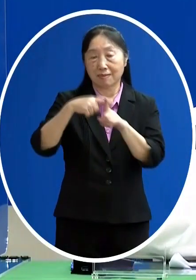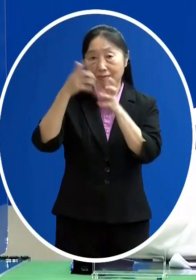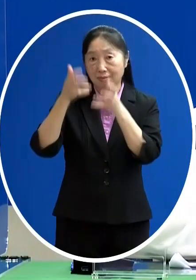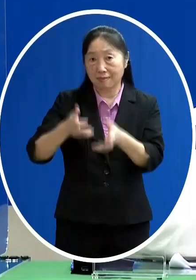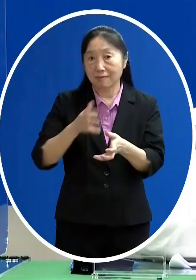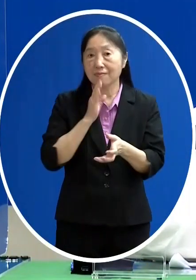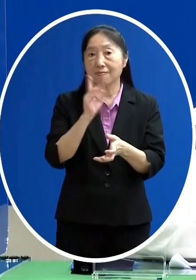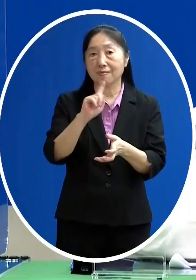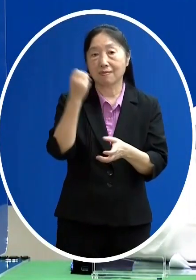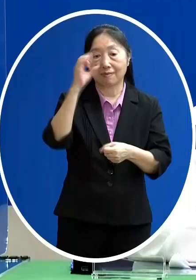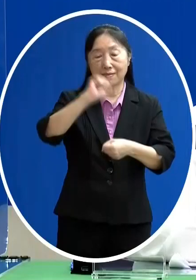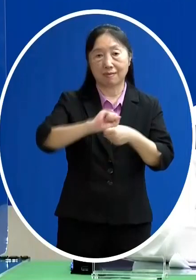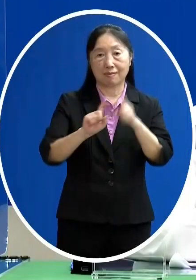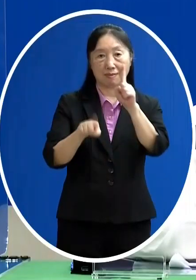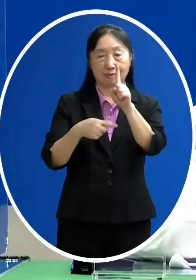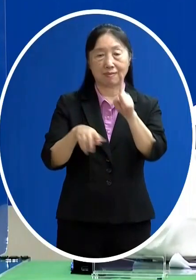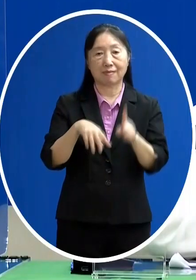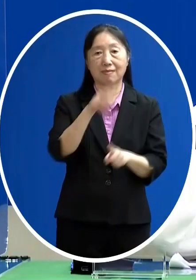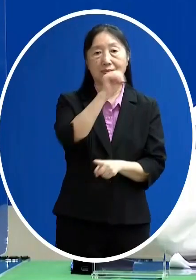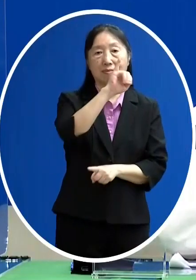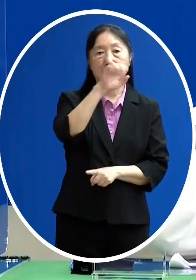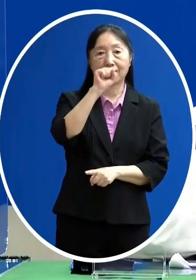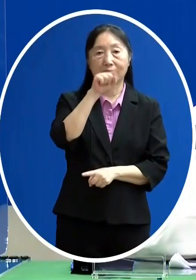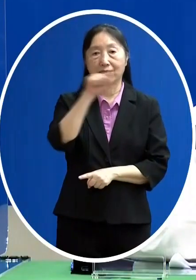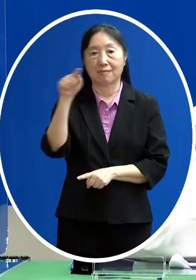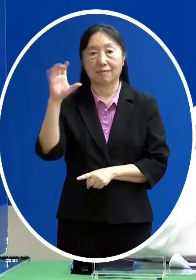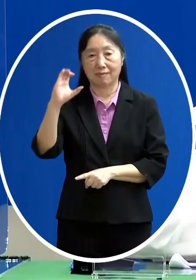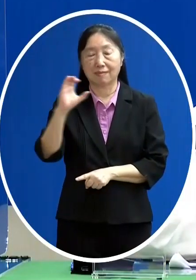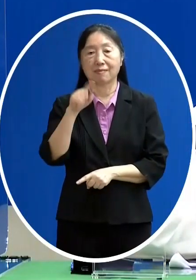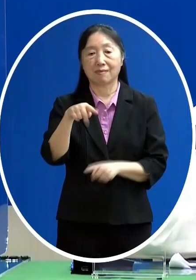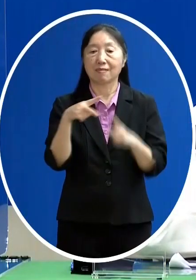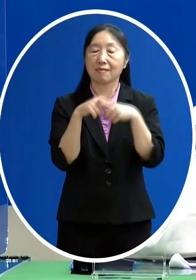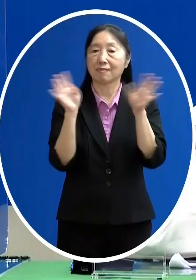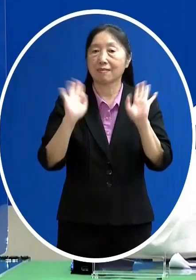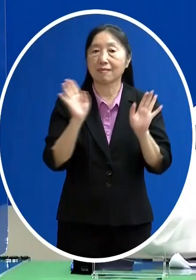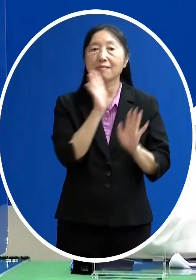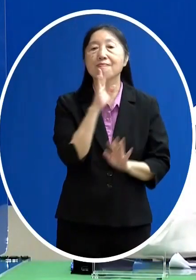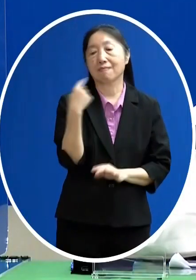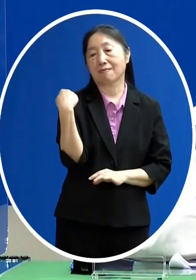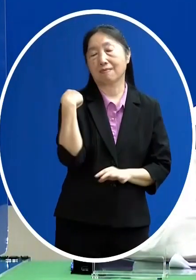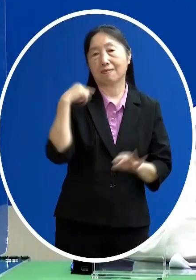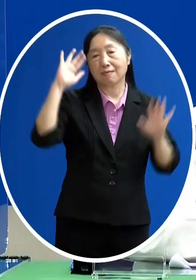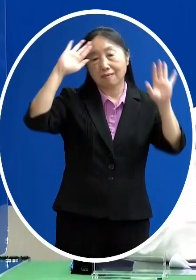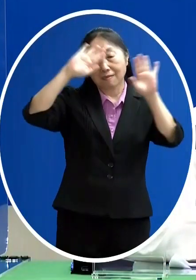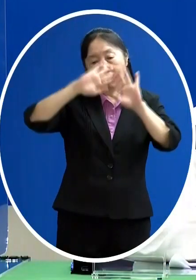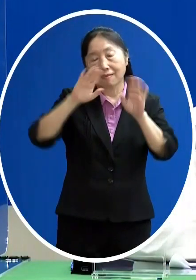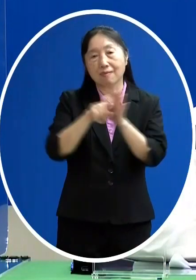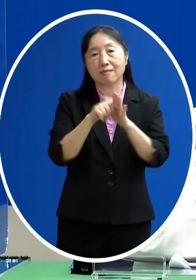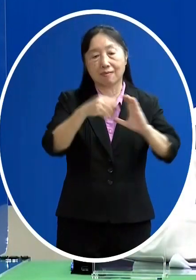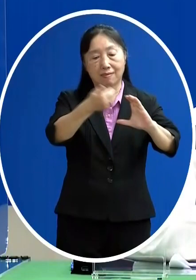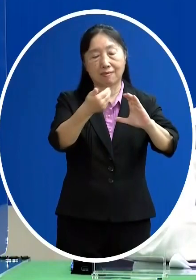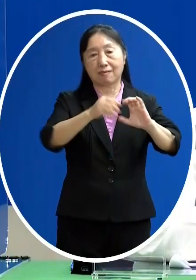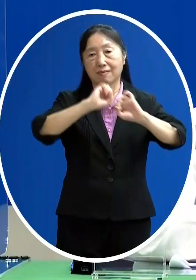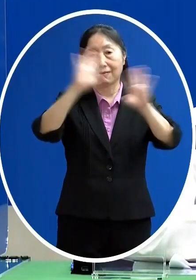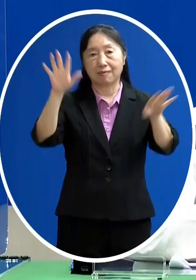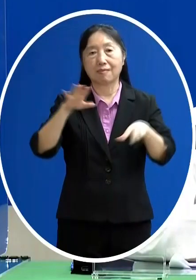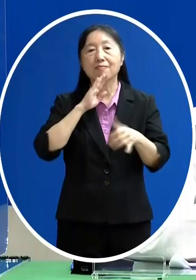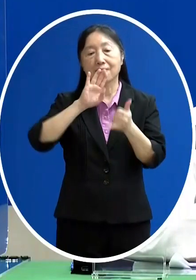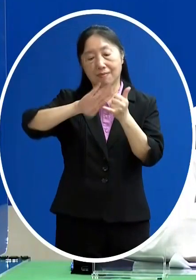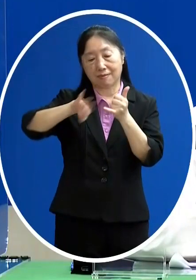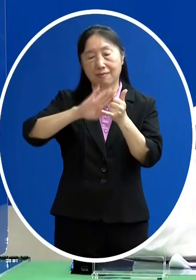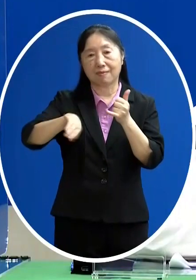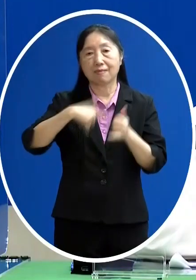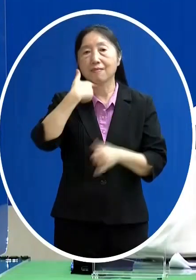部分，我们今天有新增一位密西西比的一个小朋友的个案哦。那这个也是昨天的傍晚有媒体报道的，这个南部的一